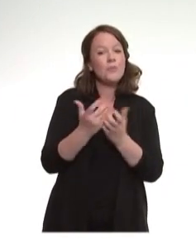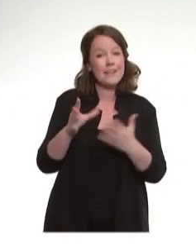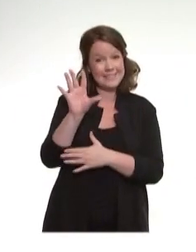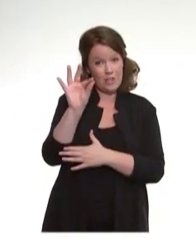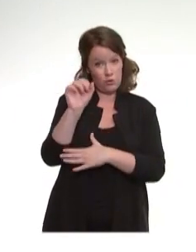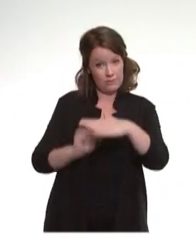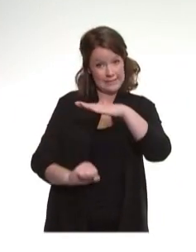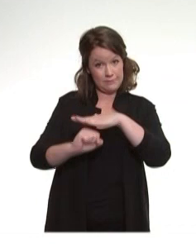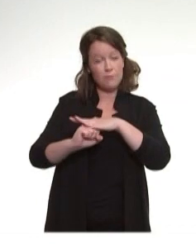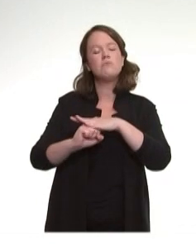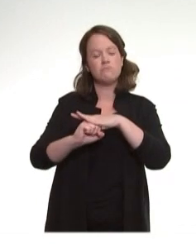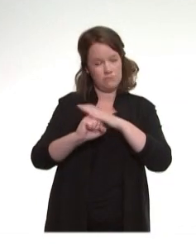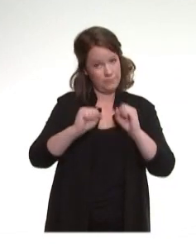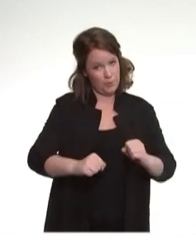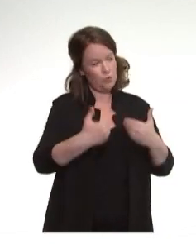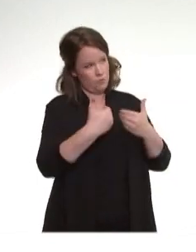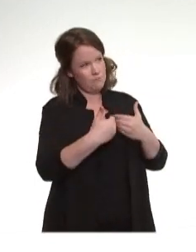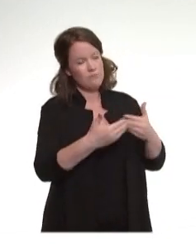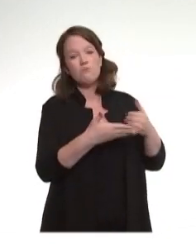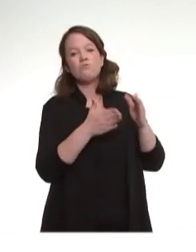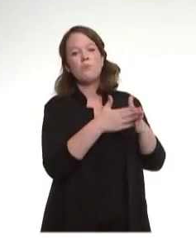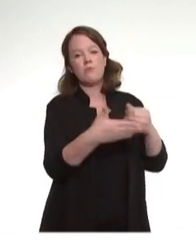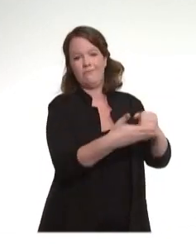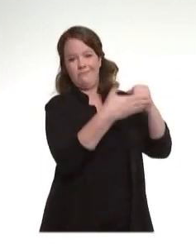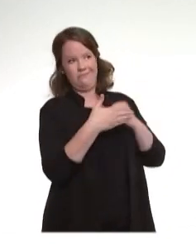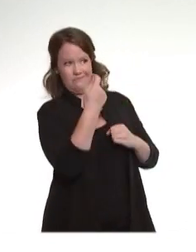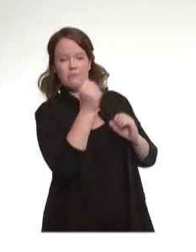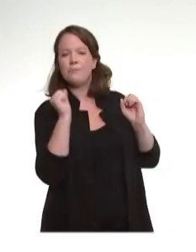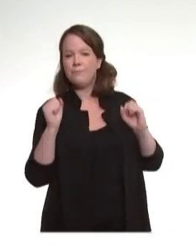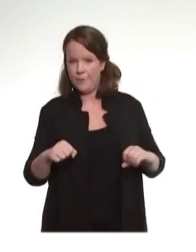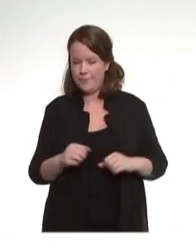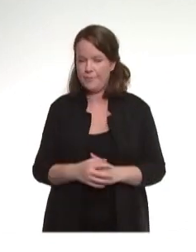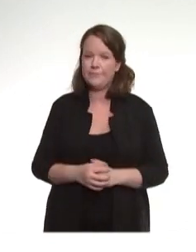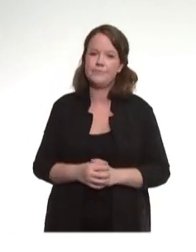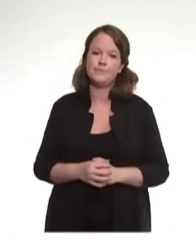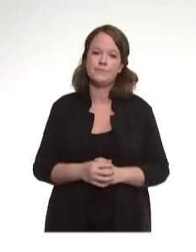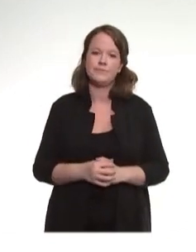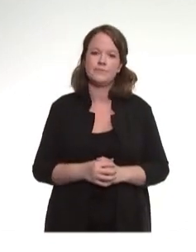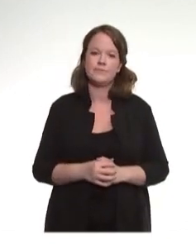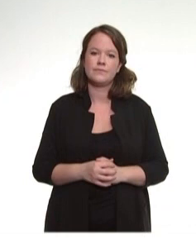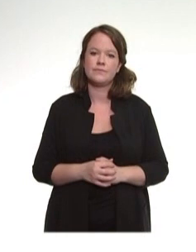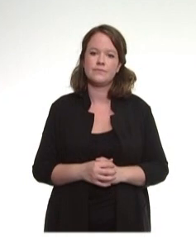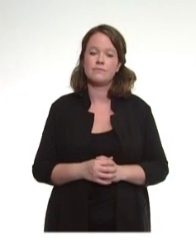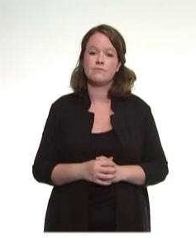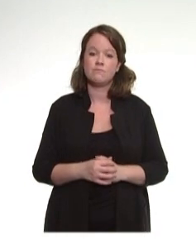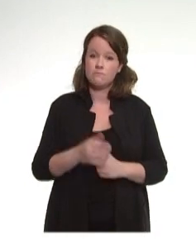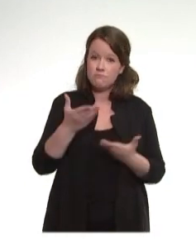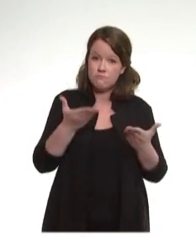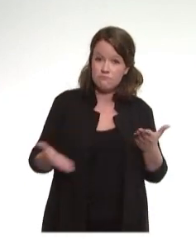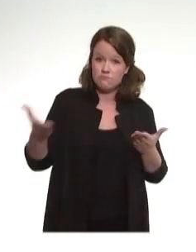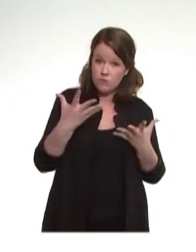toutes les entreprises des secteurs d'activité que je viens d'indiquer ce fonds de solidarité pour en bénéficier il faut